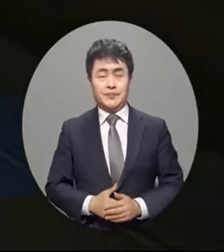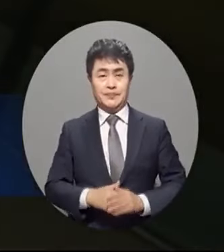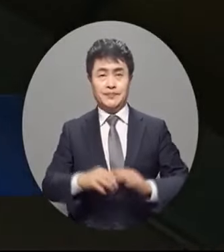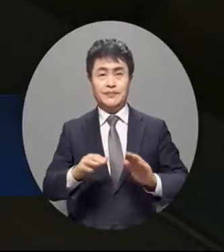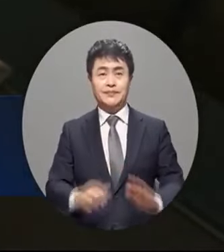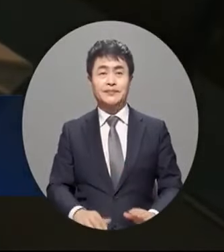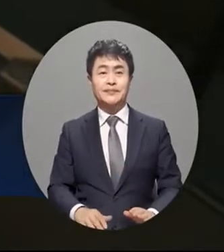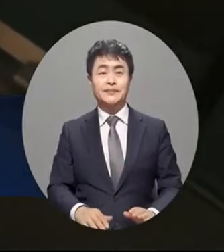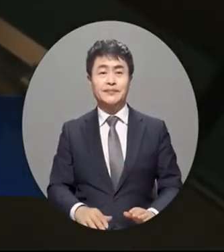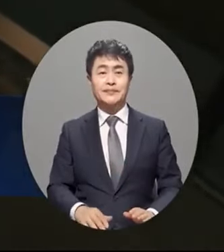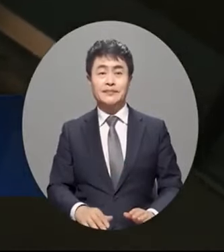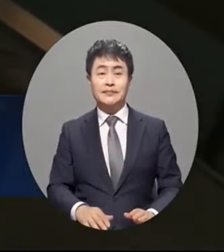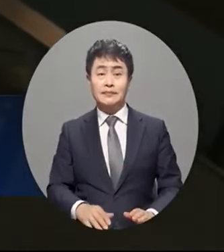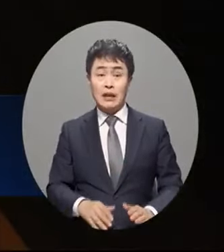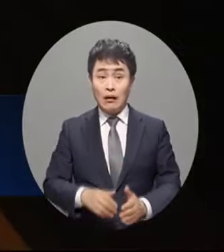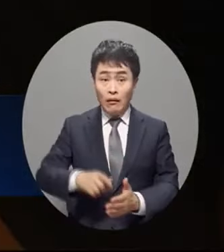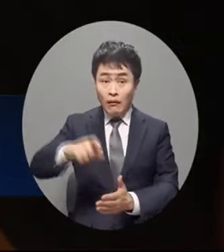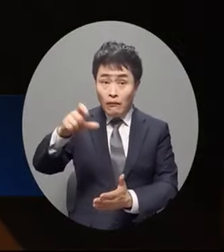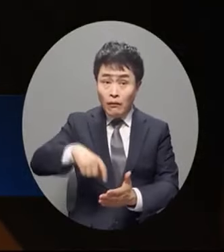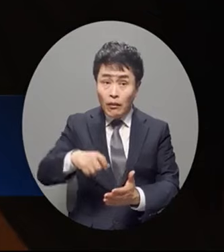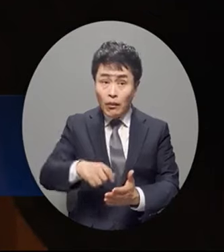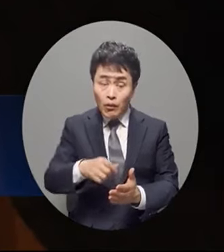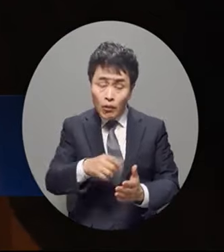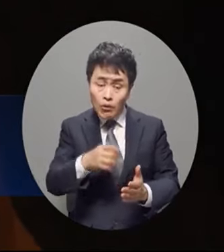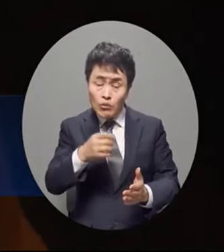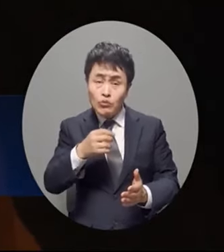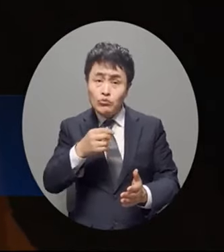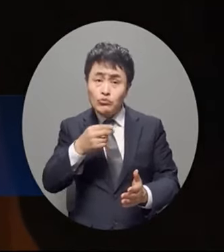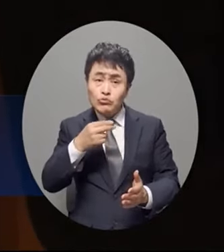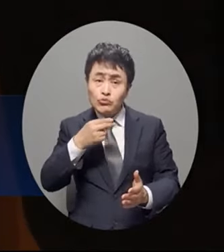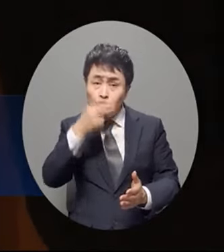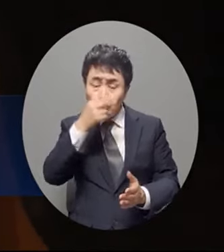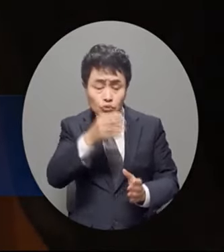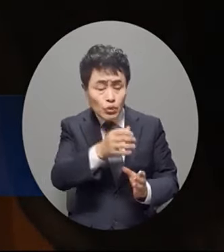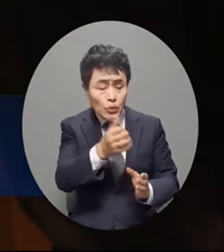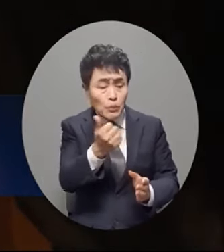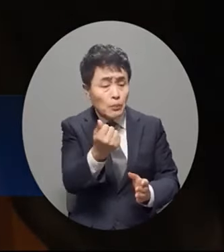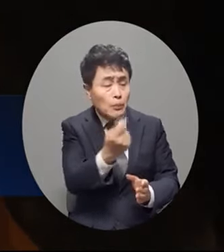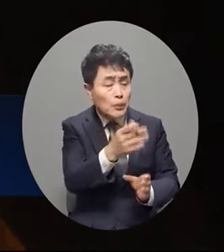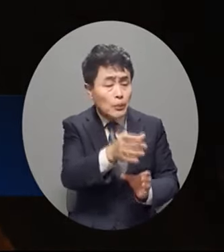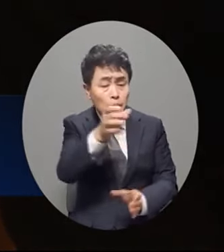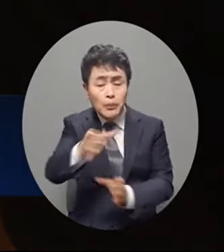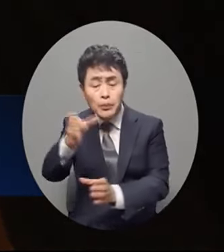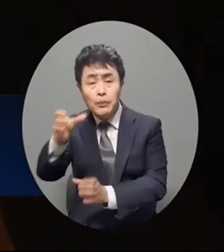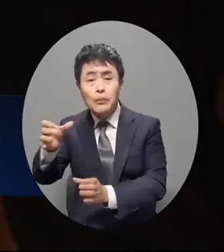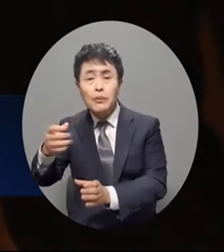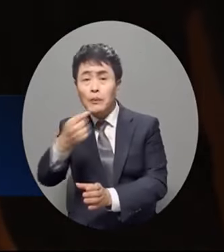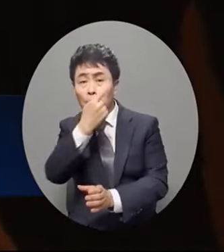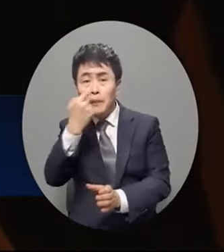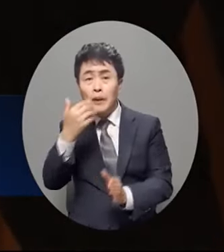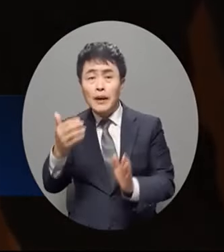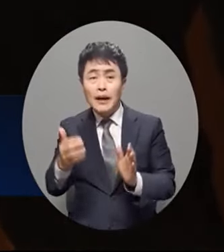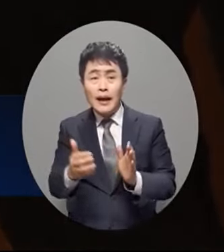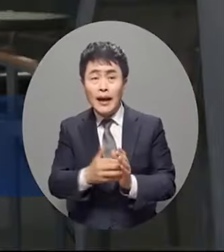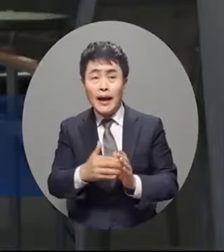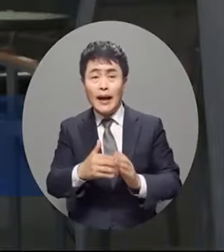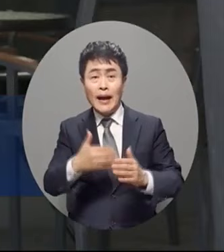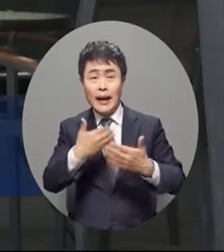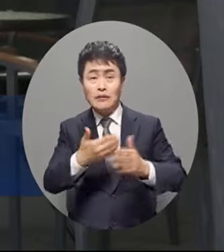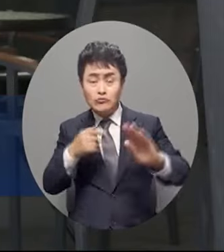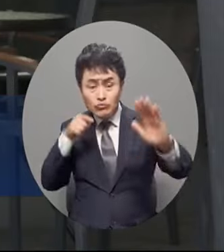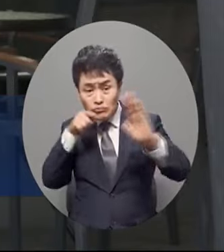결제할 때만 병이 몇 개지 확인 제라서 여는 저희는 아예 알 수가 없고